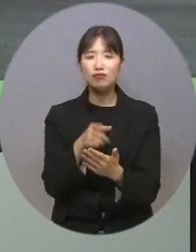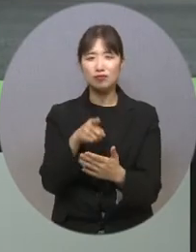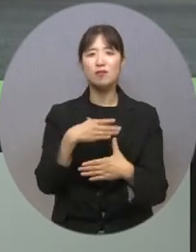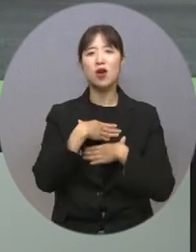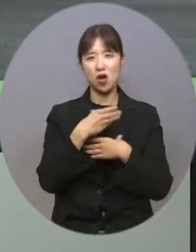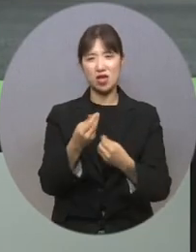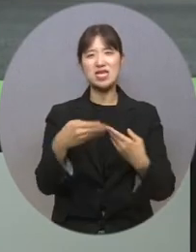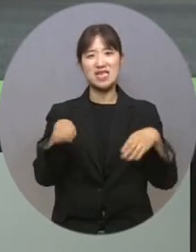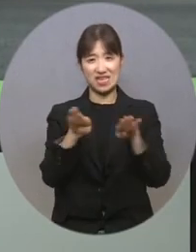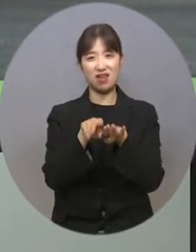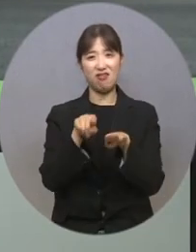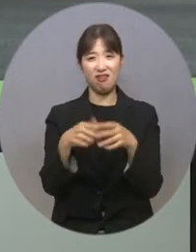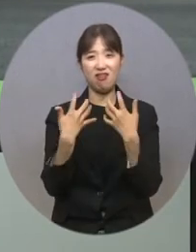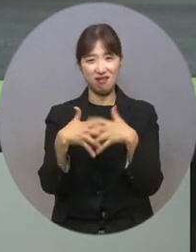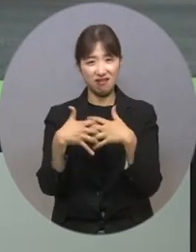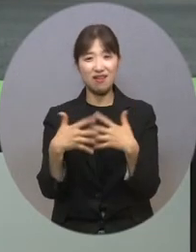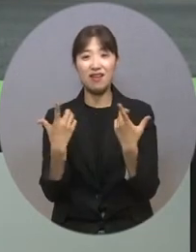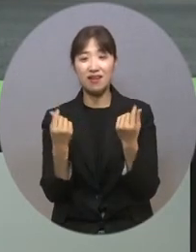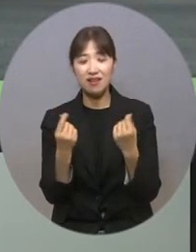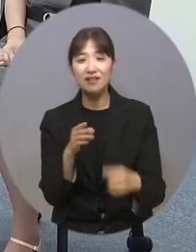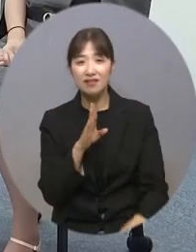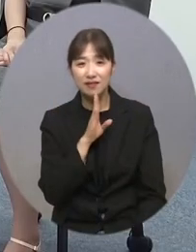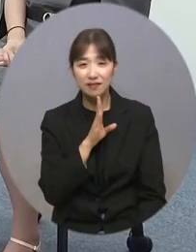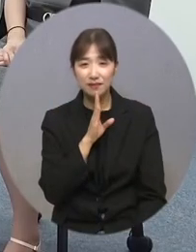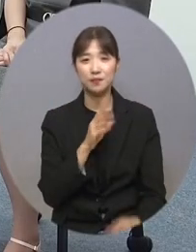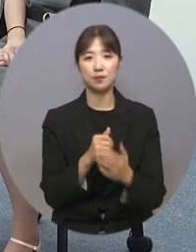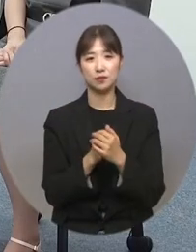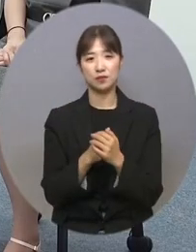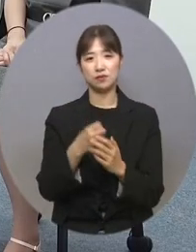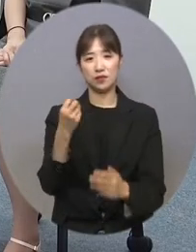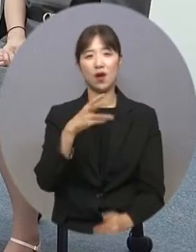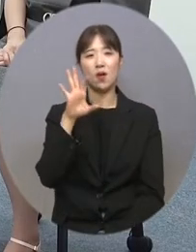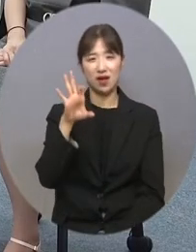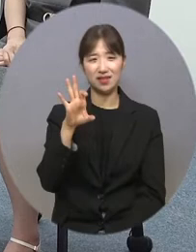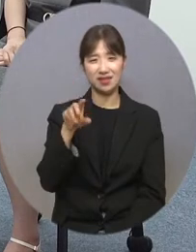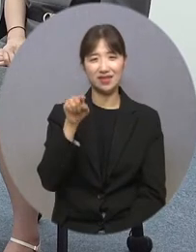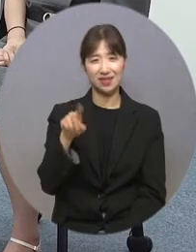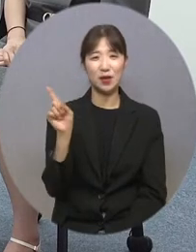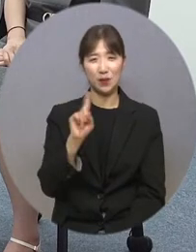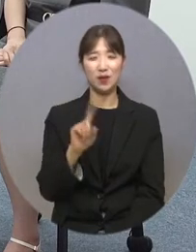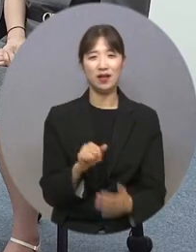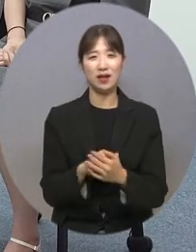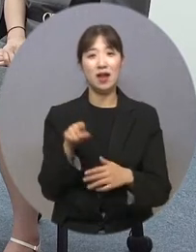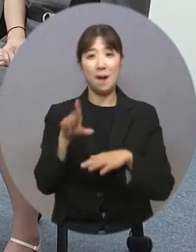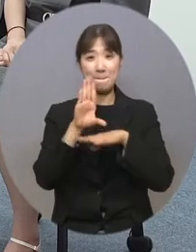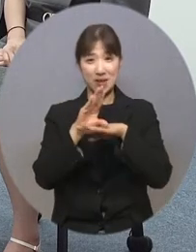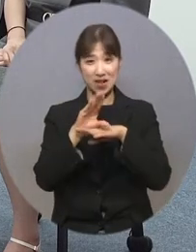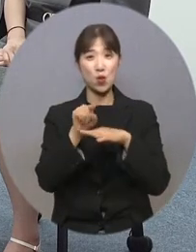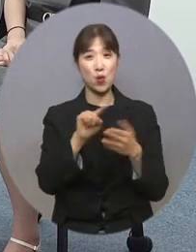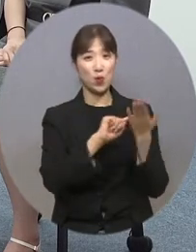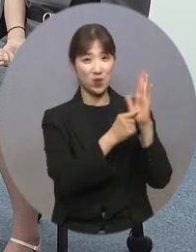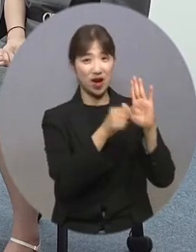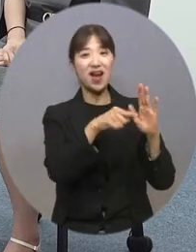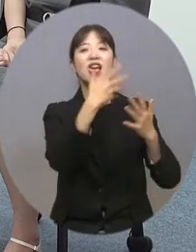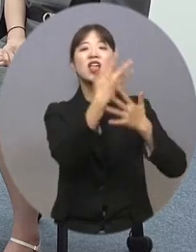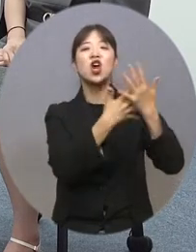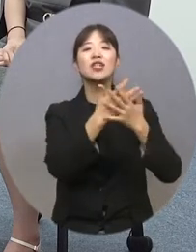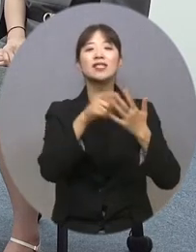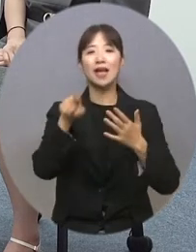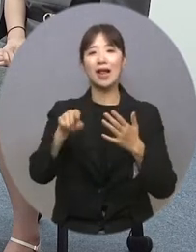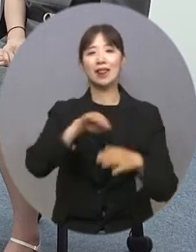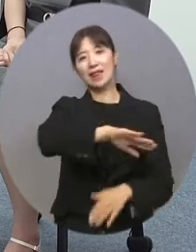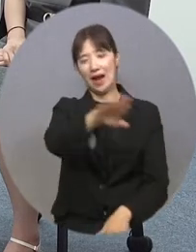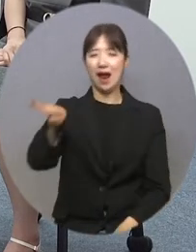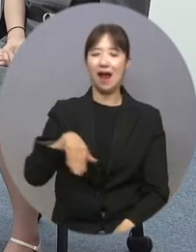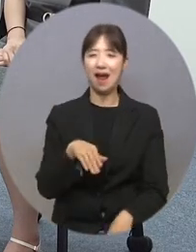편의시설이 다 이렇게 이해할 수 있을 것 같아요 아까 그 화장실 부분은 이 방송 나가면 영상을 같은 층에